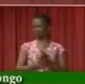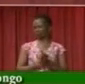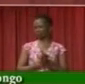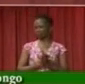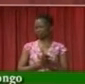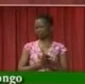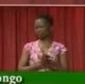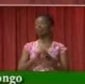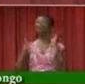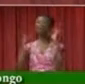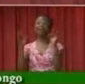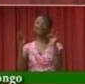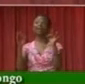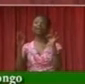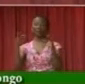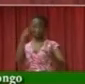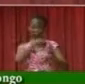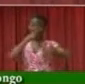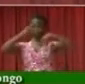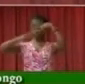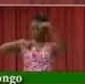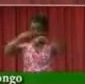Mais il a commencé par